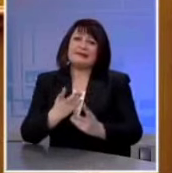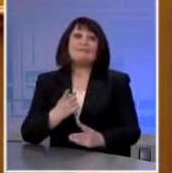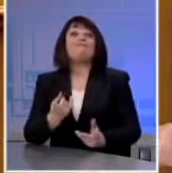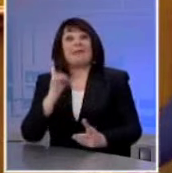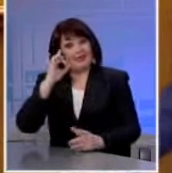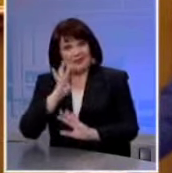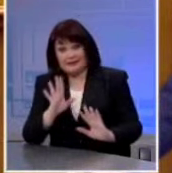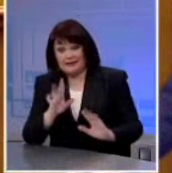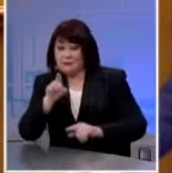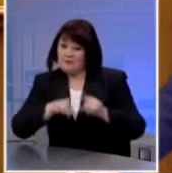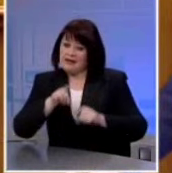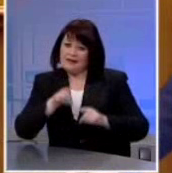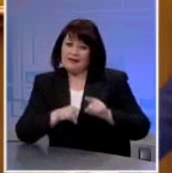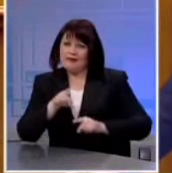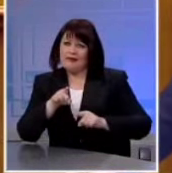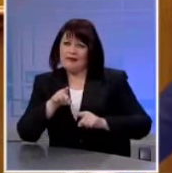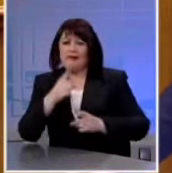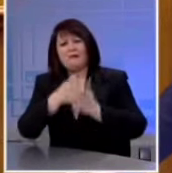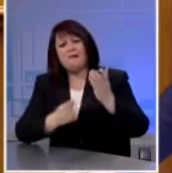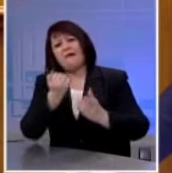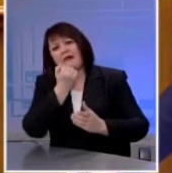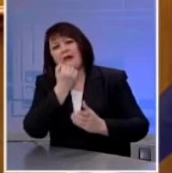αθέλητες παραγνωρίσεις και παραλήψεις.